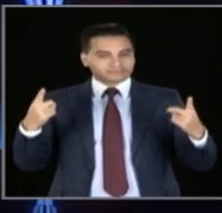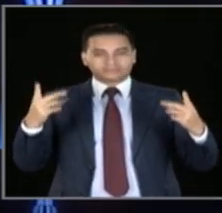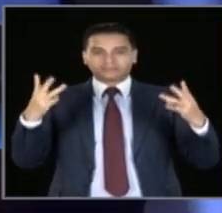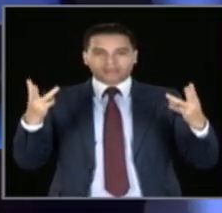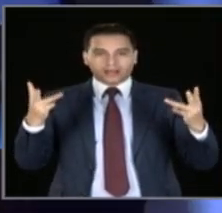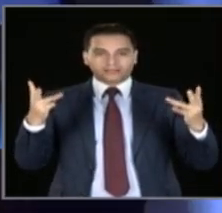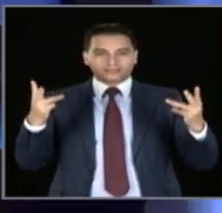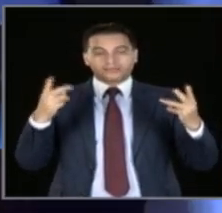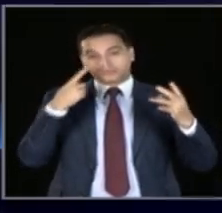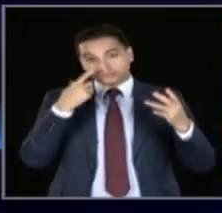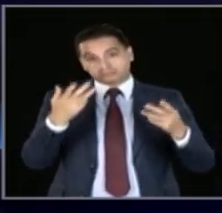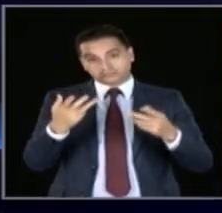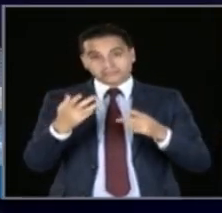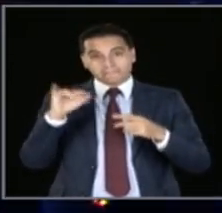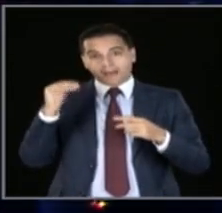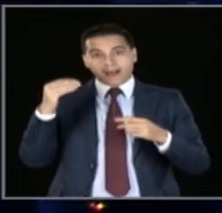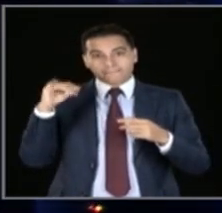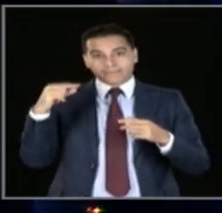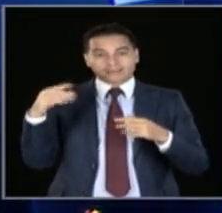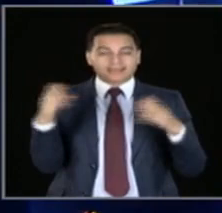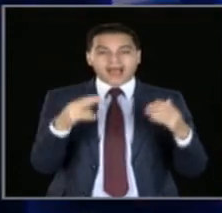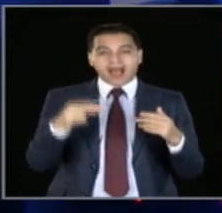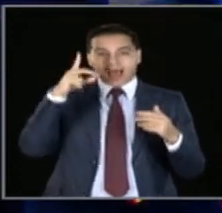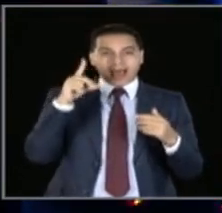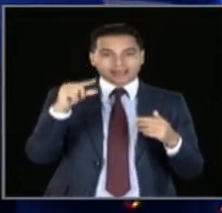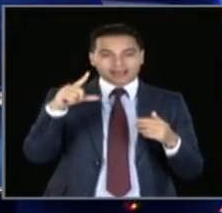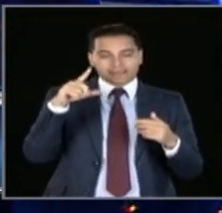محمد عادل السؤال الخامس